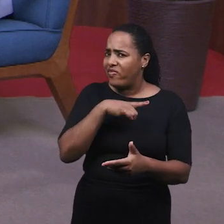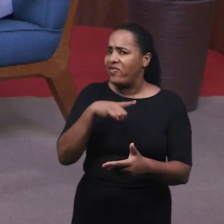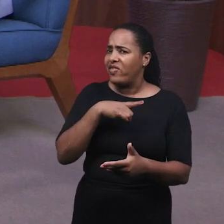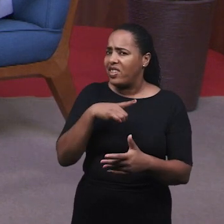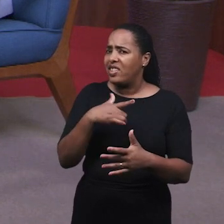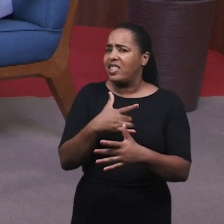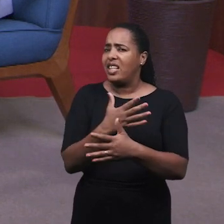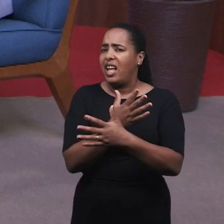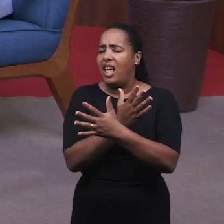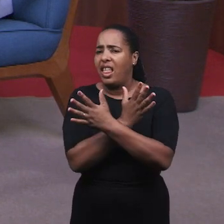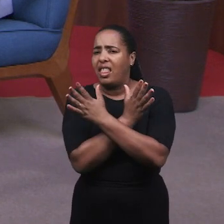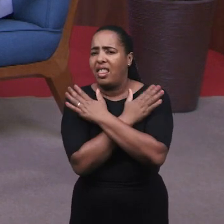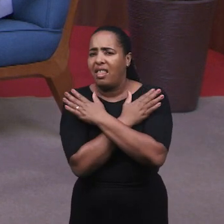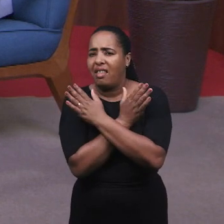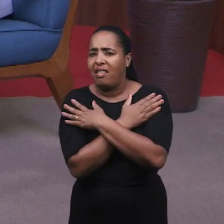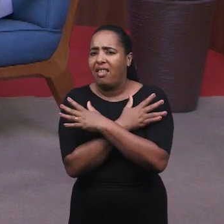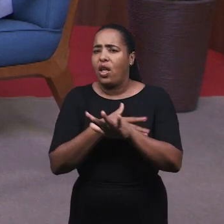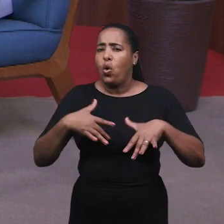des afflictions,